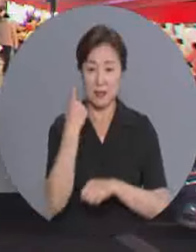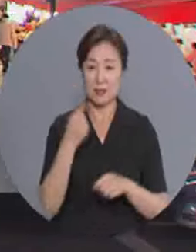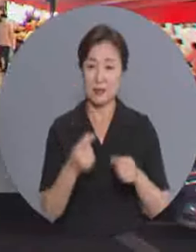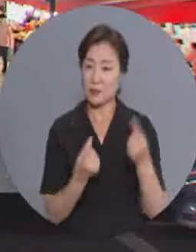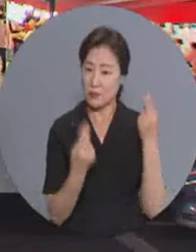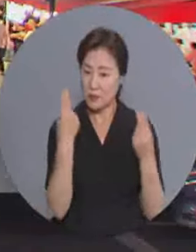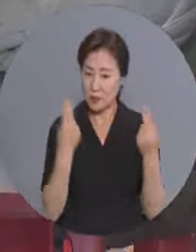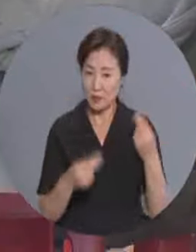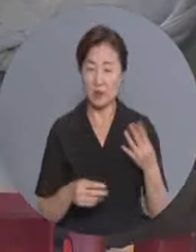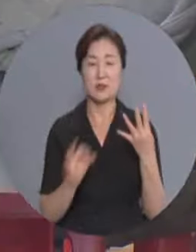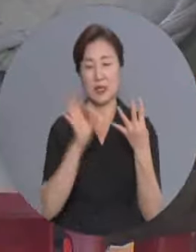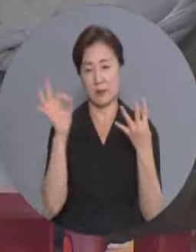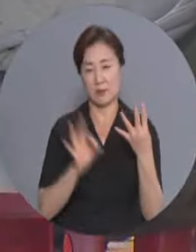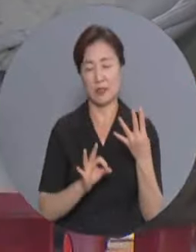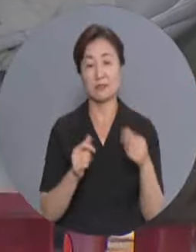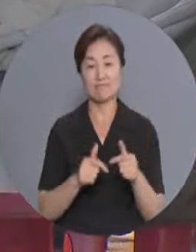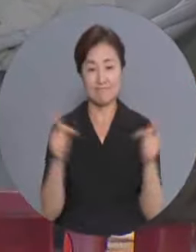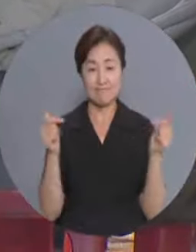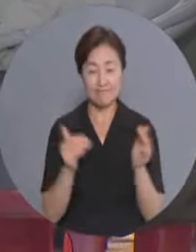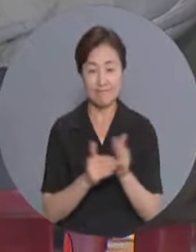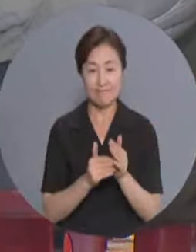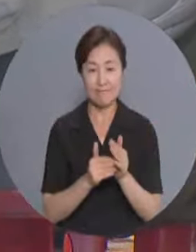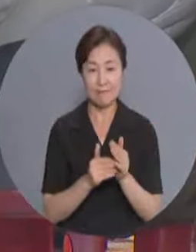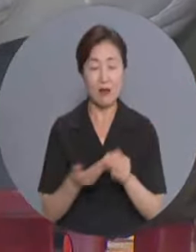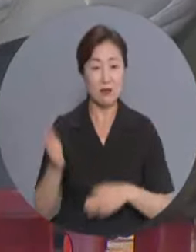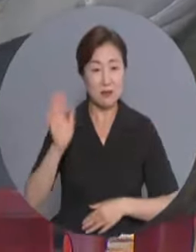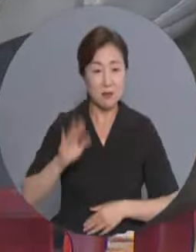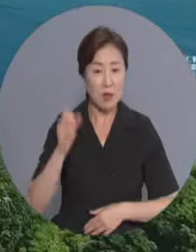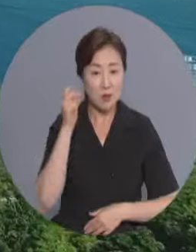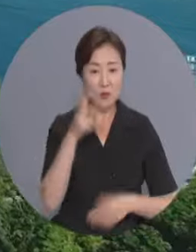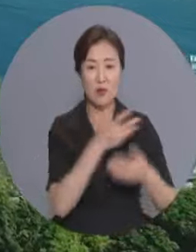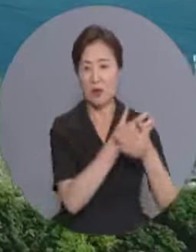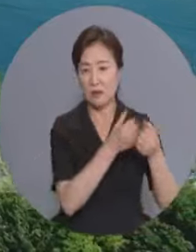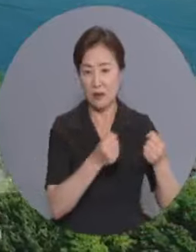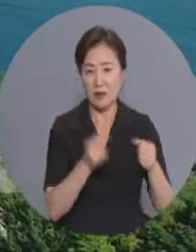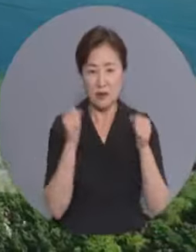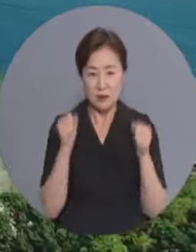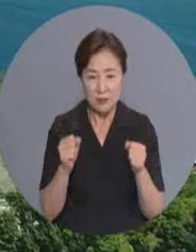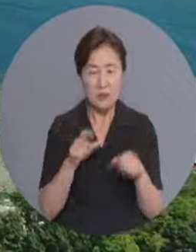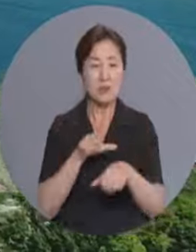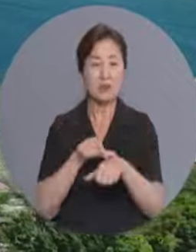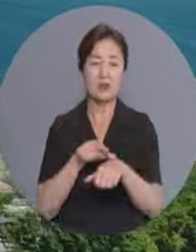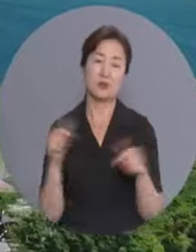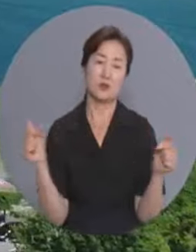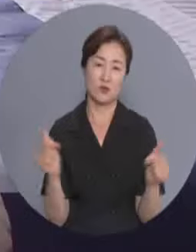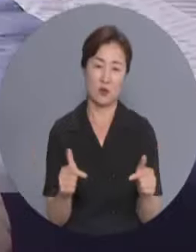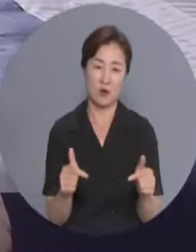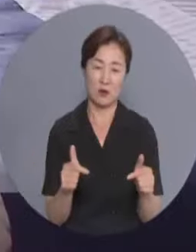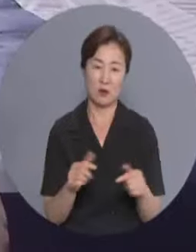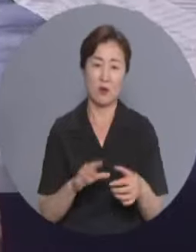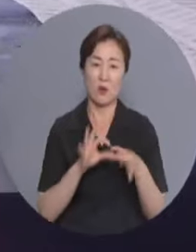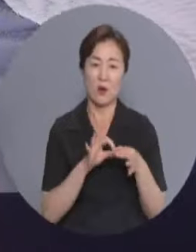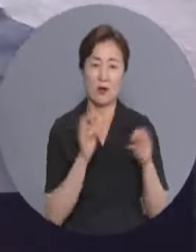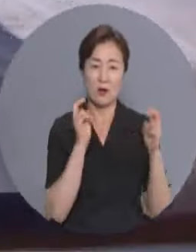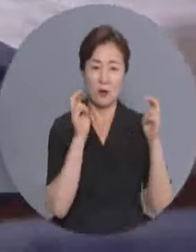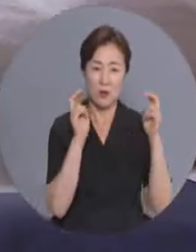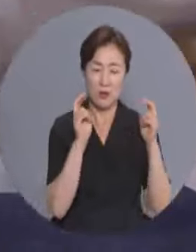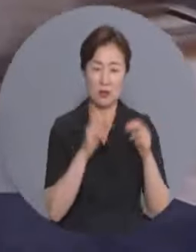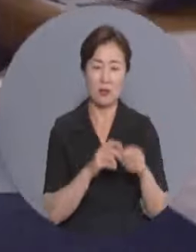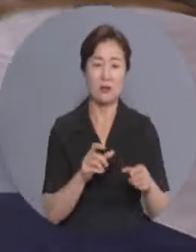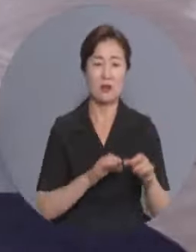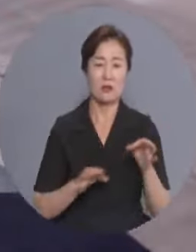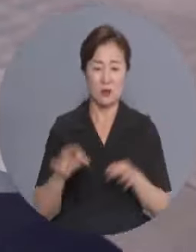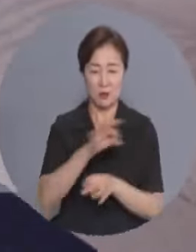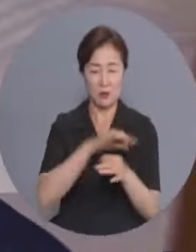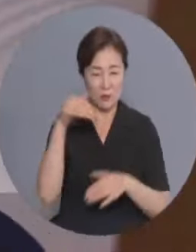기간보다 4% 가량 늘었습니다 하지만 숙박과 체류 시간 등은 감소해 연관 업종은 오히려 불황을